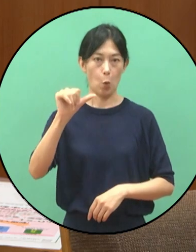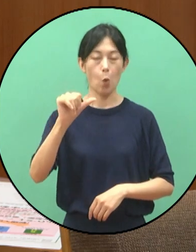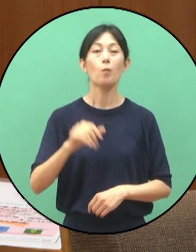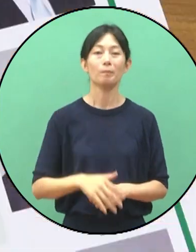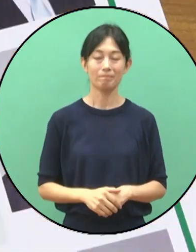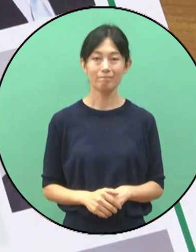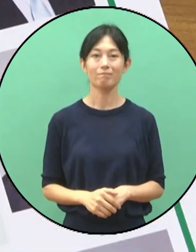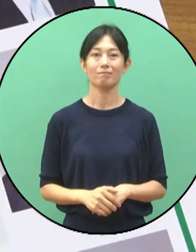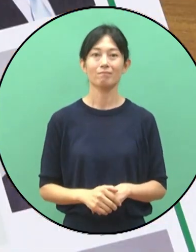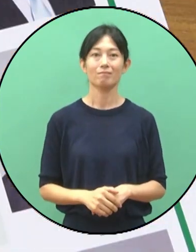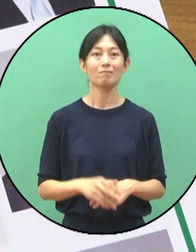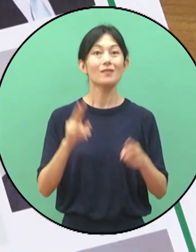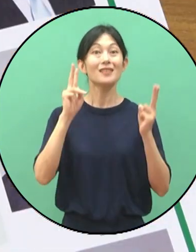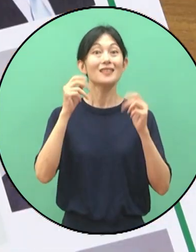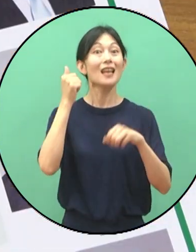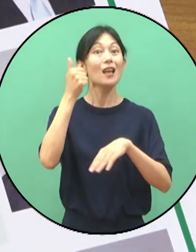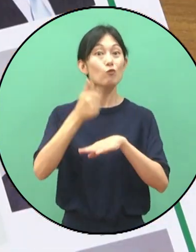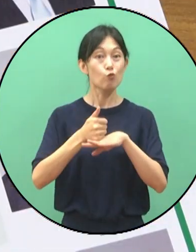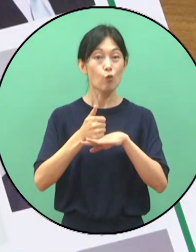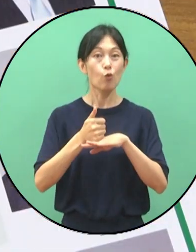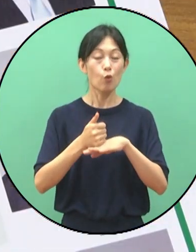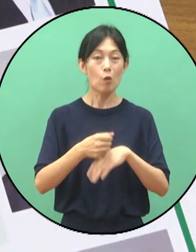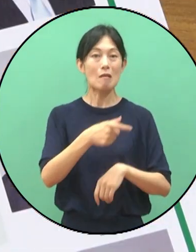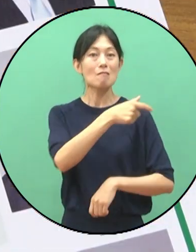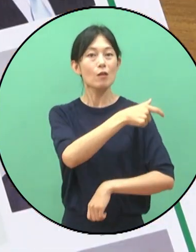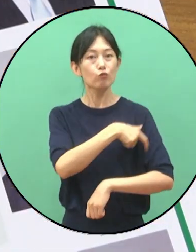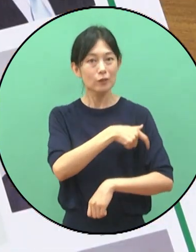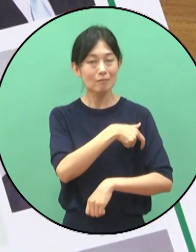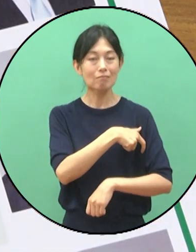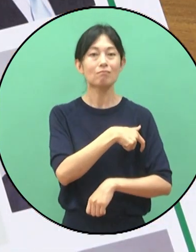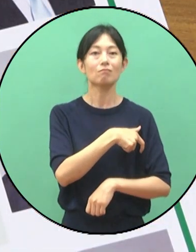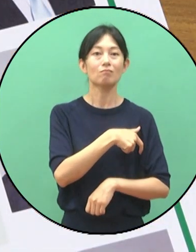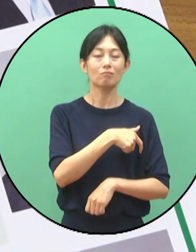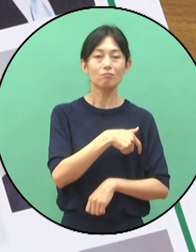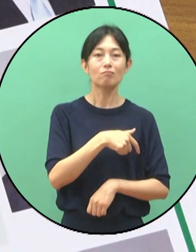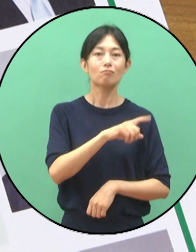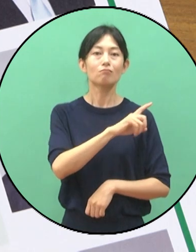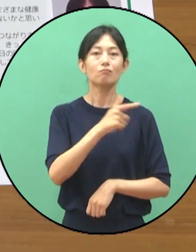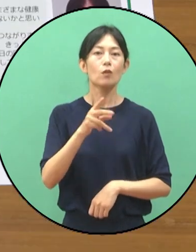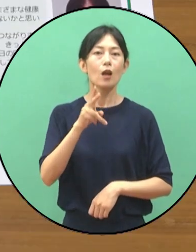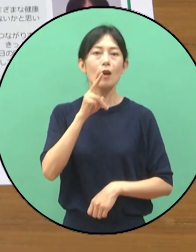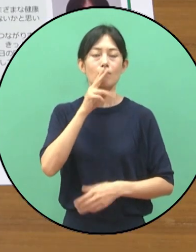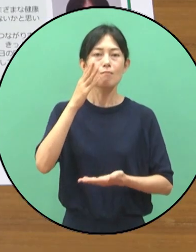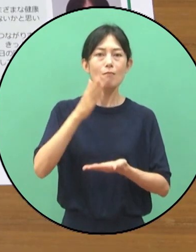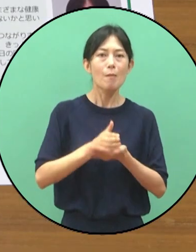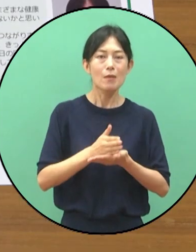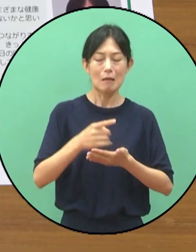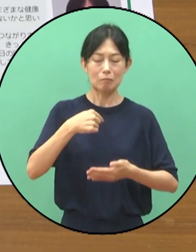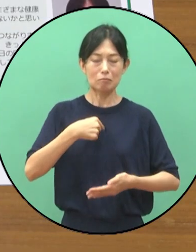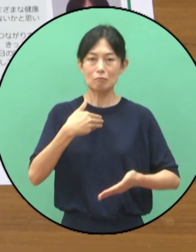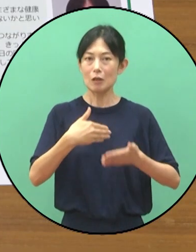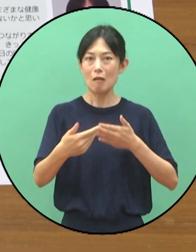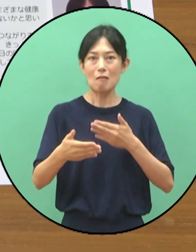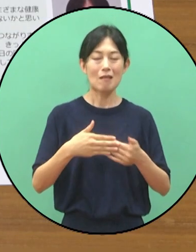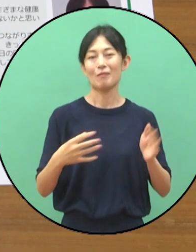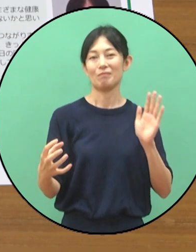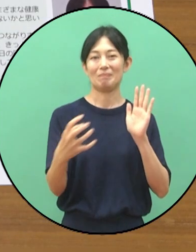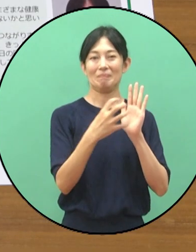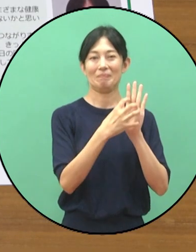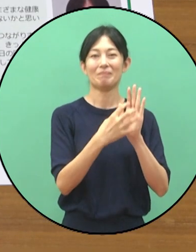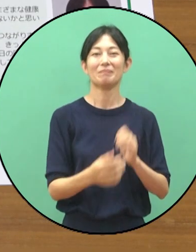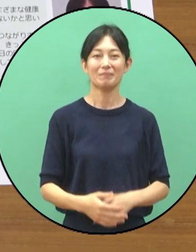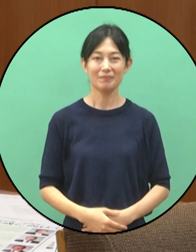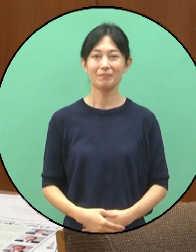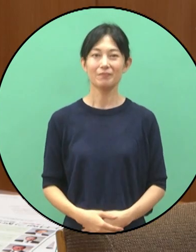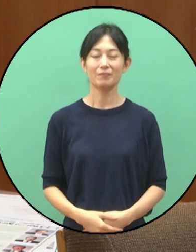員、あと事業所長の、禁煙の経験談を、 経験談を、ね、 吸ってる方に、は